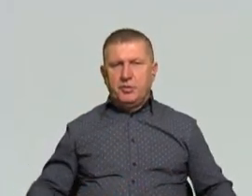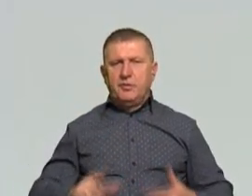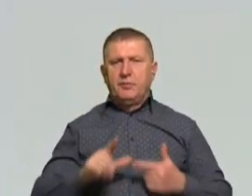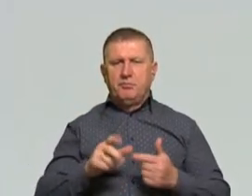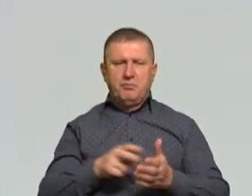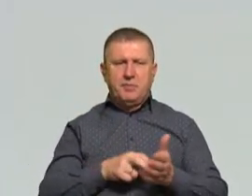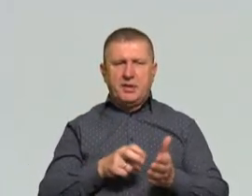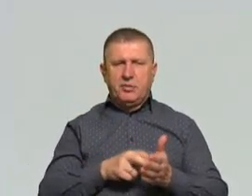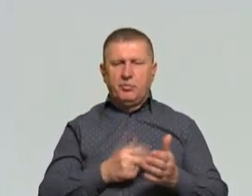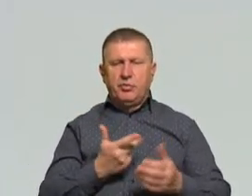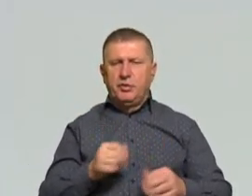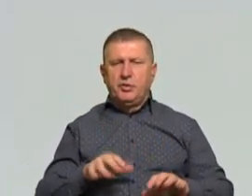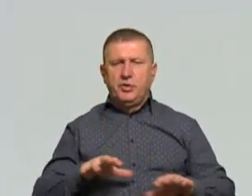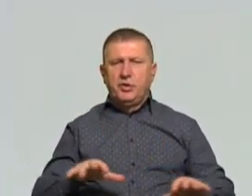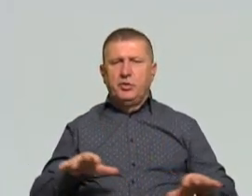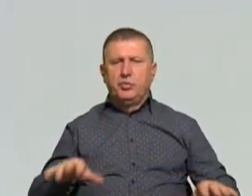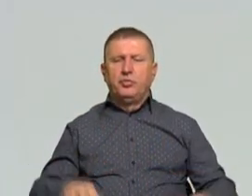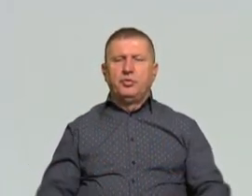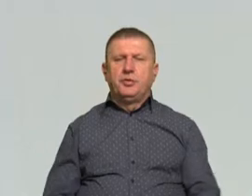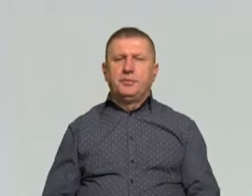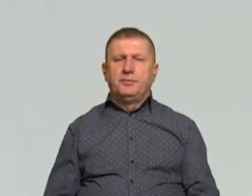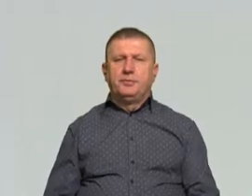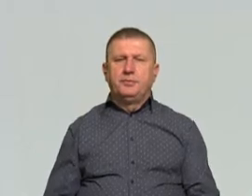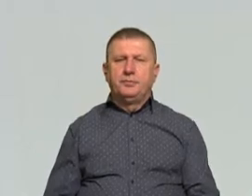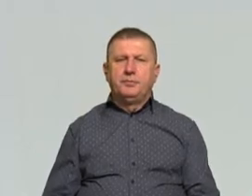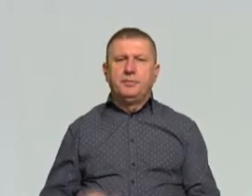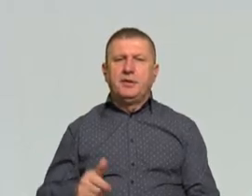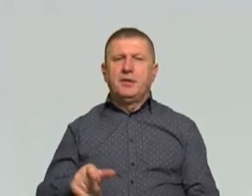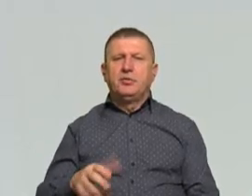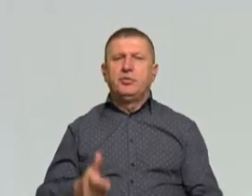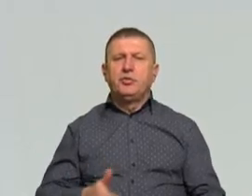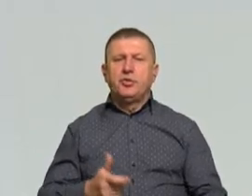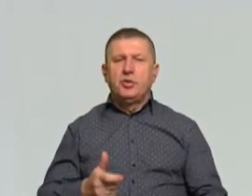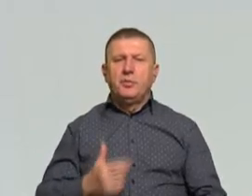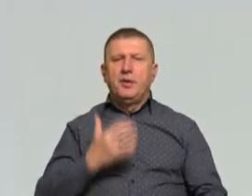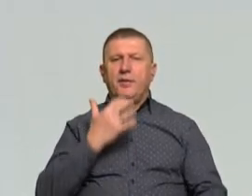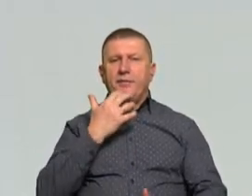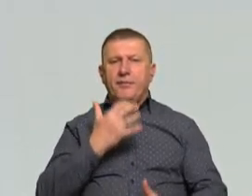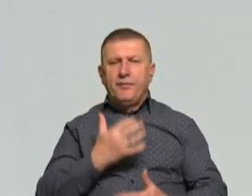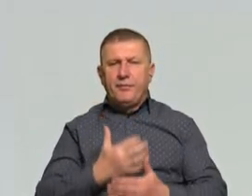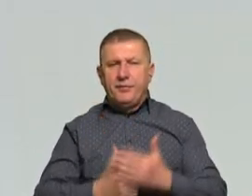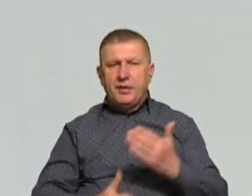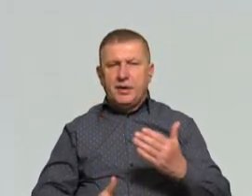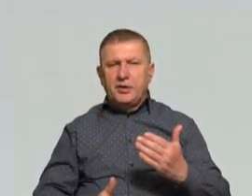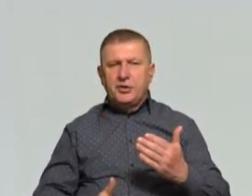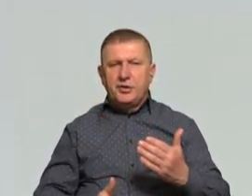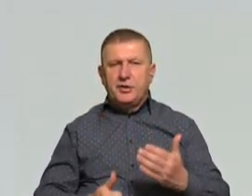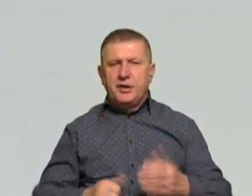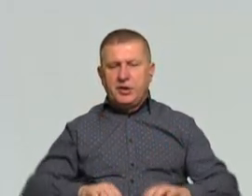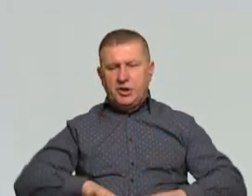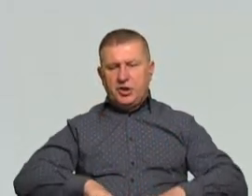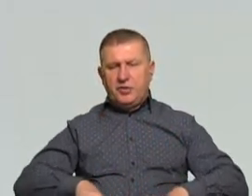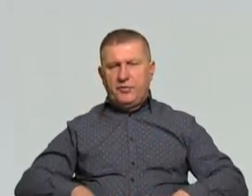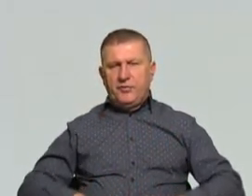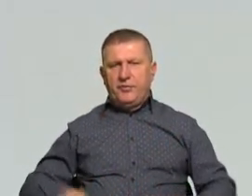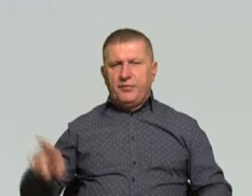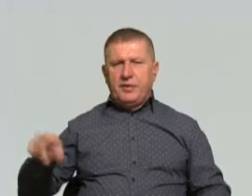zabrakło tam niewiele. No, ale jak to zrobić? No, chcielibyśmy do tego wykorzystać może na wzór szwajcarski trochę, bo